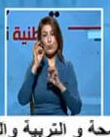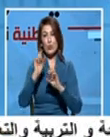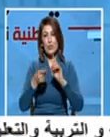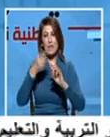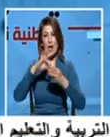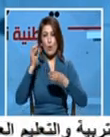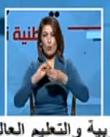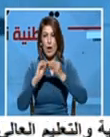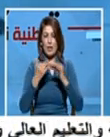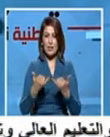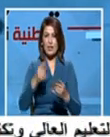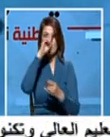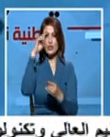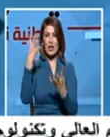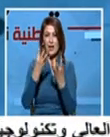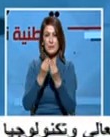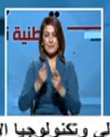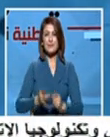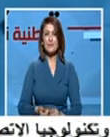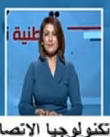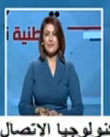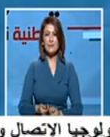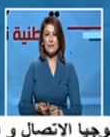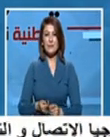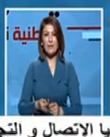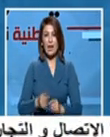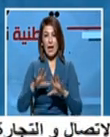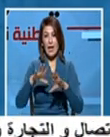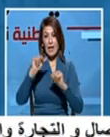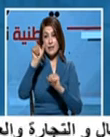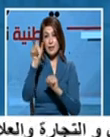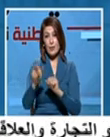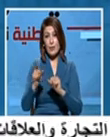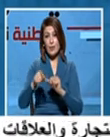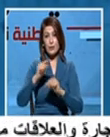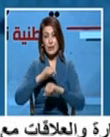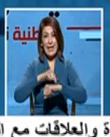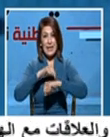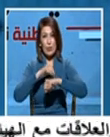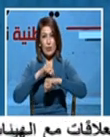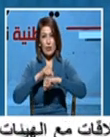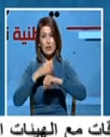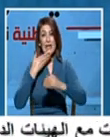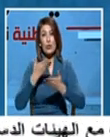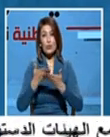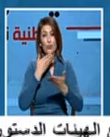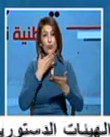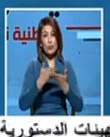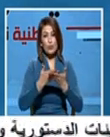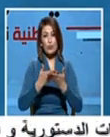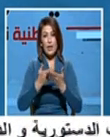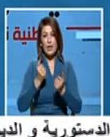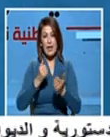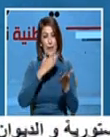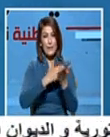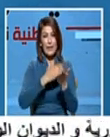ايضا قمنا بتعليق الاجال في جميع الخدمات، تعليق الاجال المودعه نتاع بطاقات استرجاع